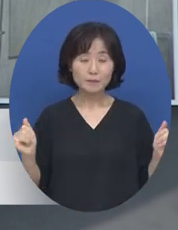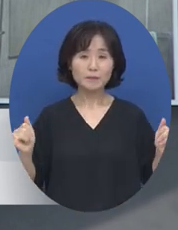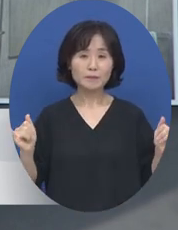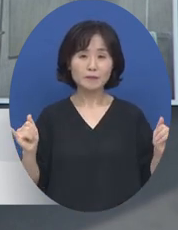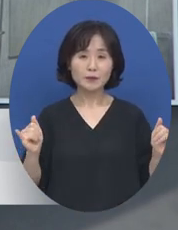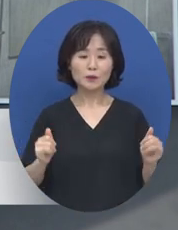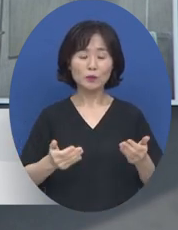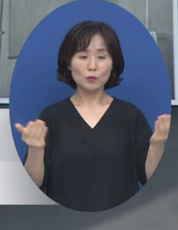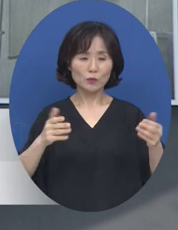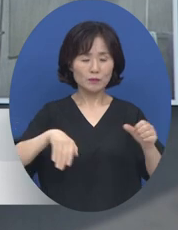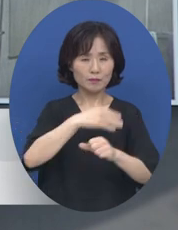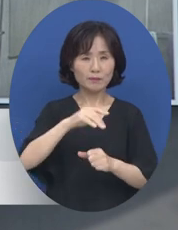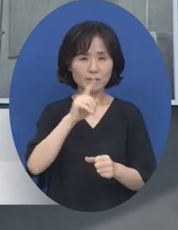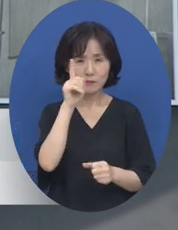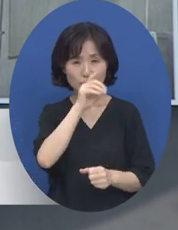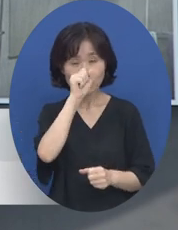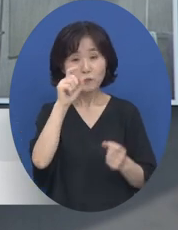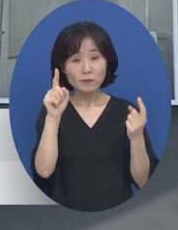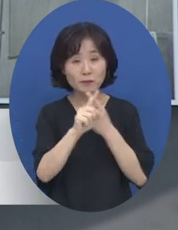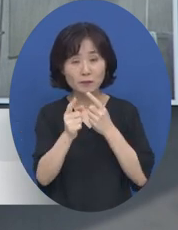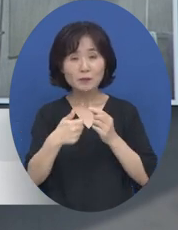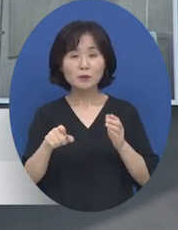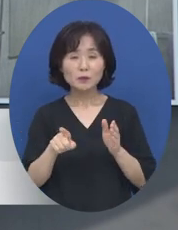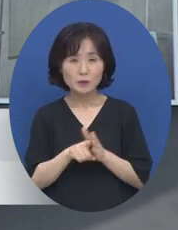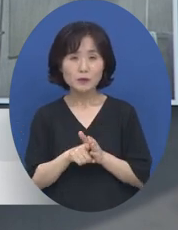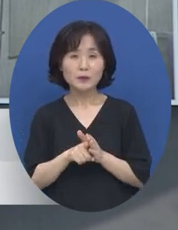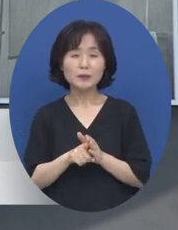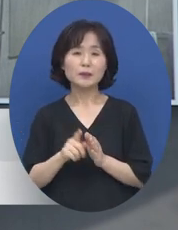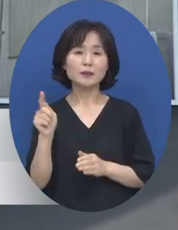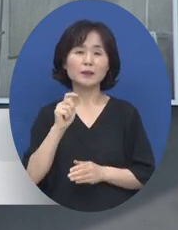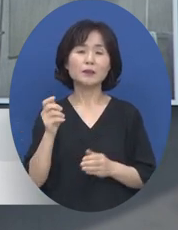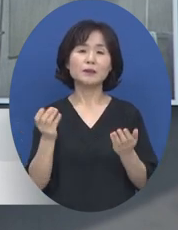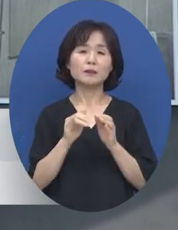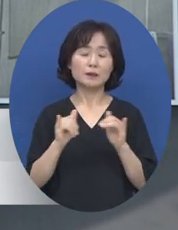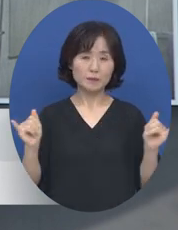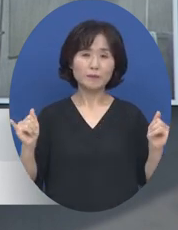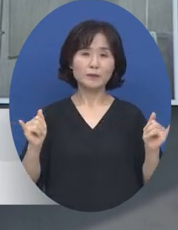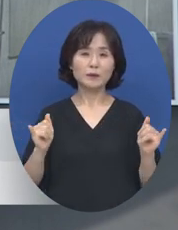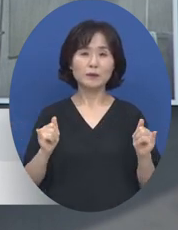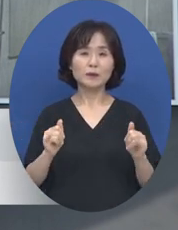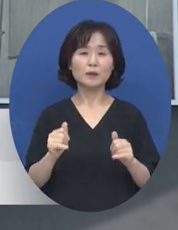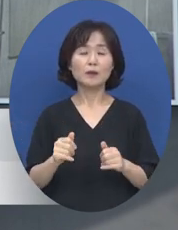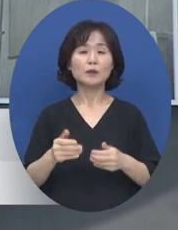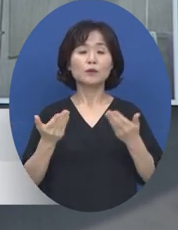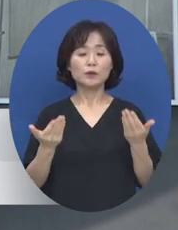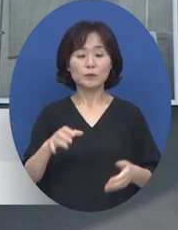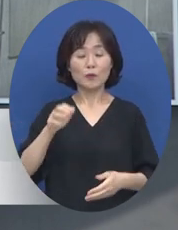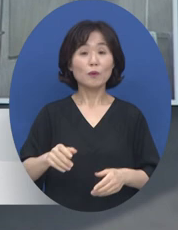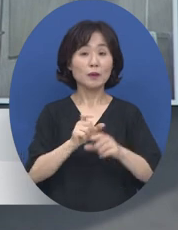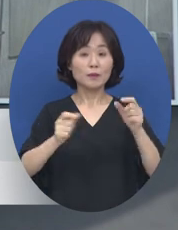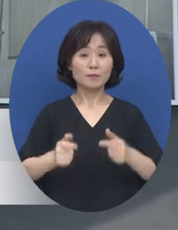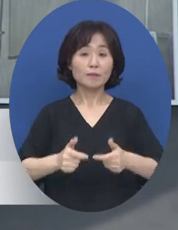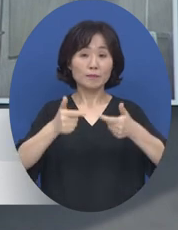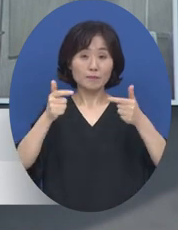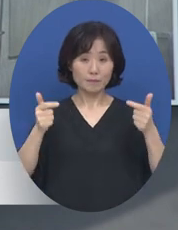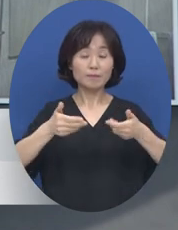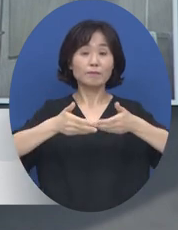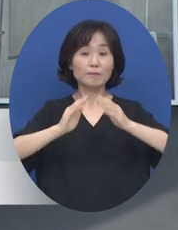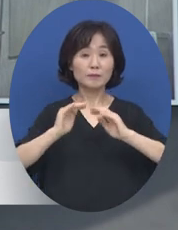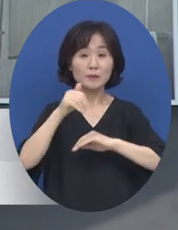종사자들의 노동 여건을 개선하기 위해 택시 운수 종사자 쉼터 확대 건립을 추진합니다. 구영슬 기자가 현장